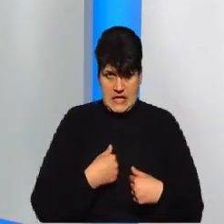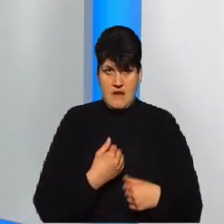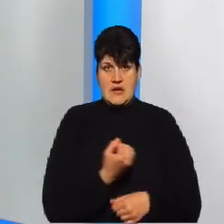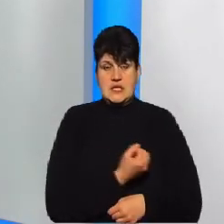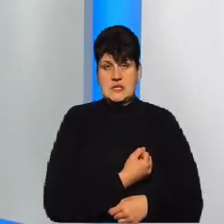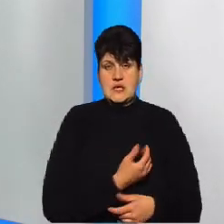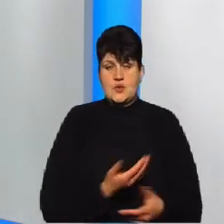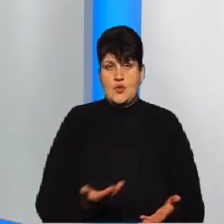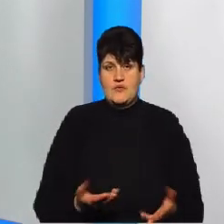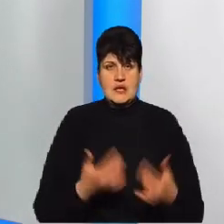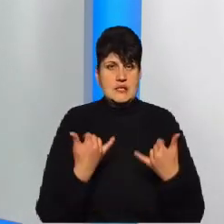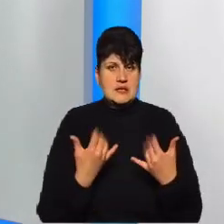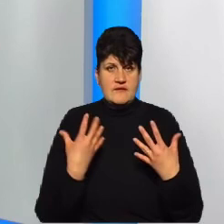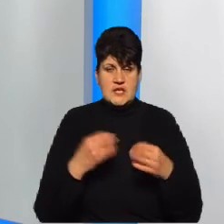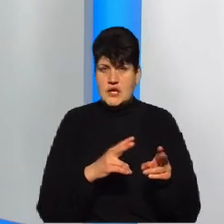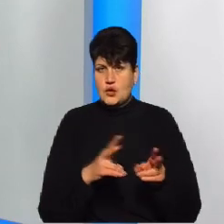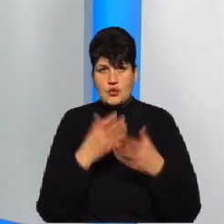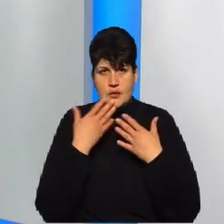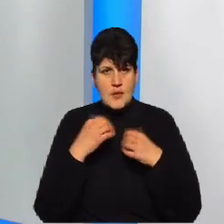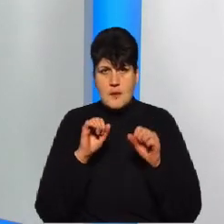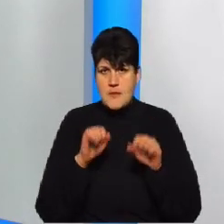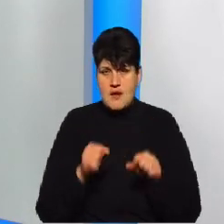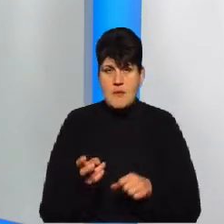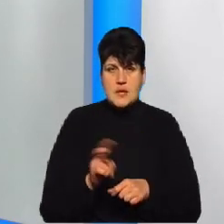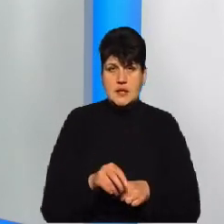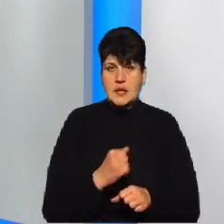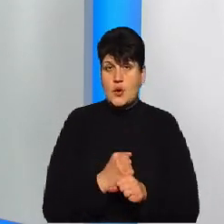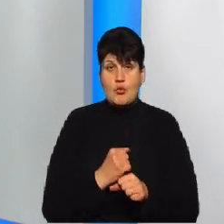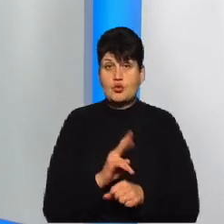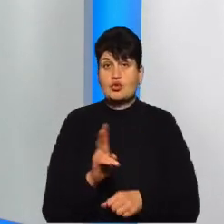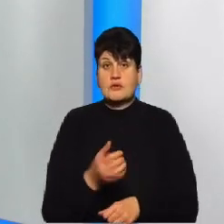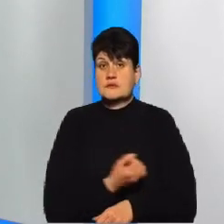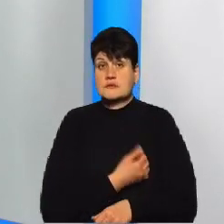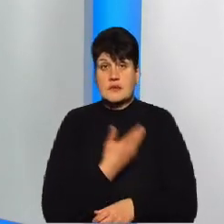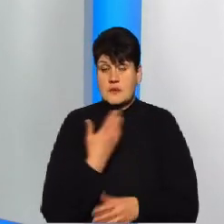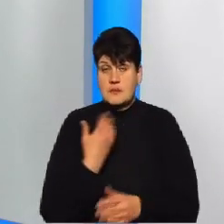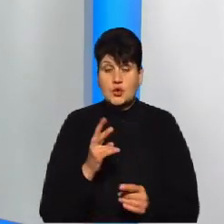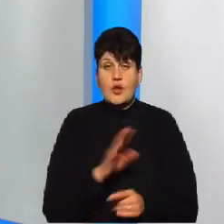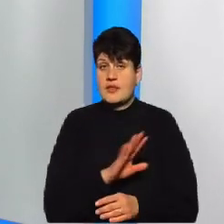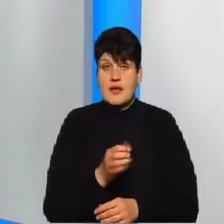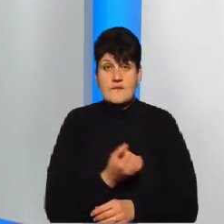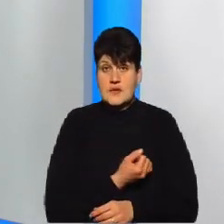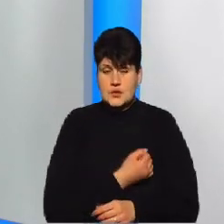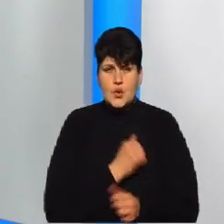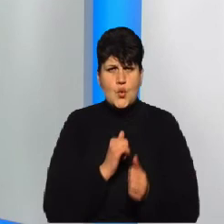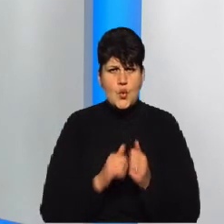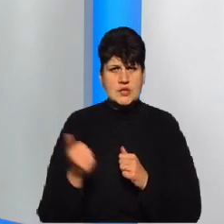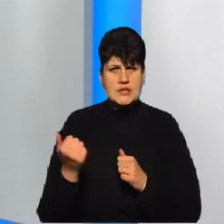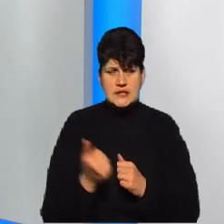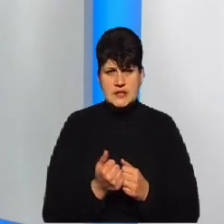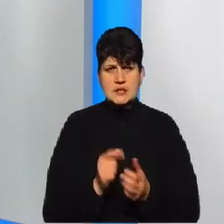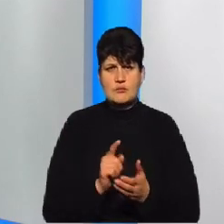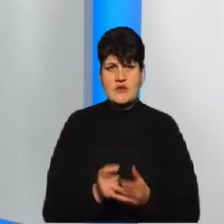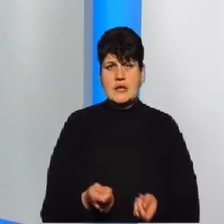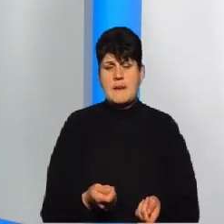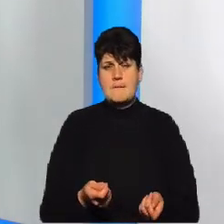вже ніхто не має права на роботу прийти, хто не вакцинований. Якщо хто не вакцинований, то кожен тиждень повинен приносити за свої